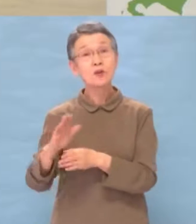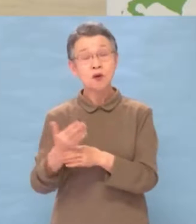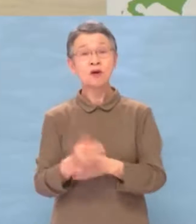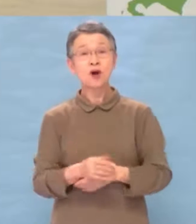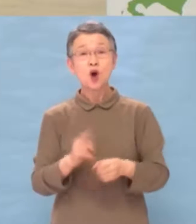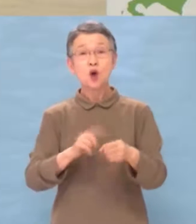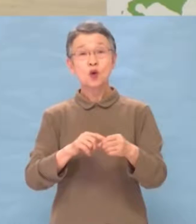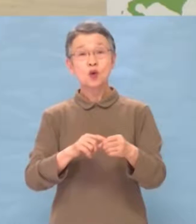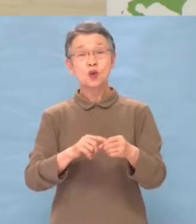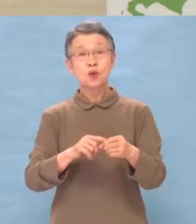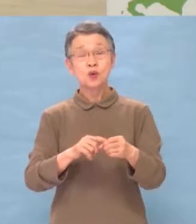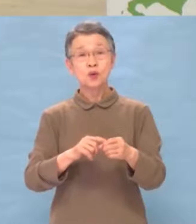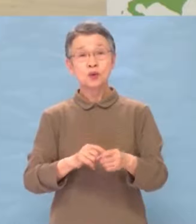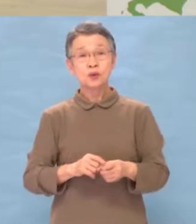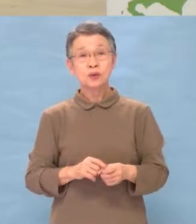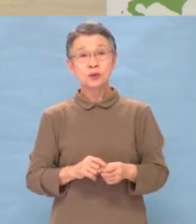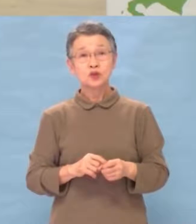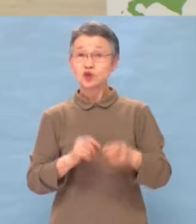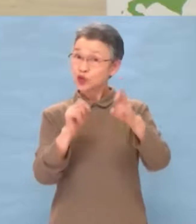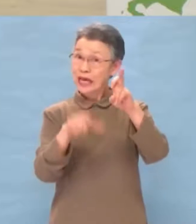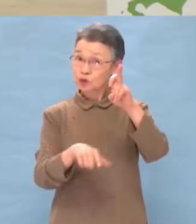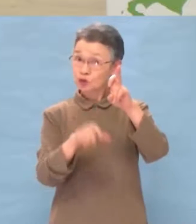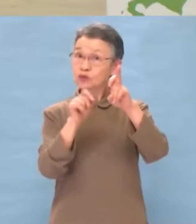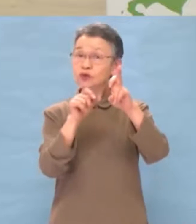総理今年入ってから